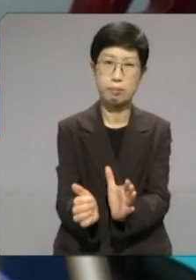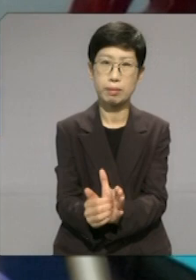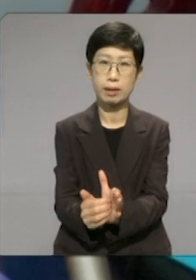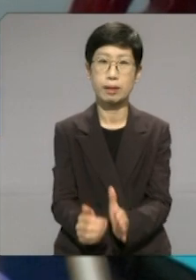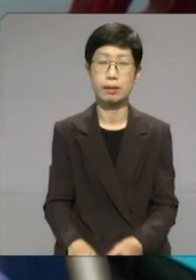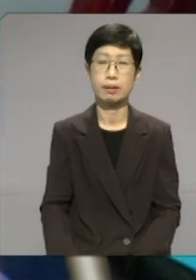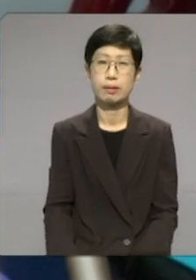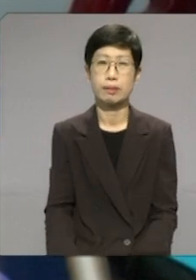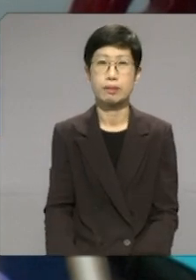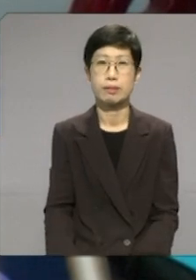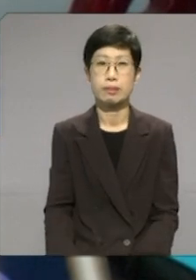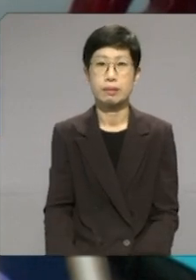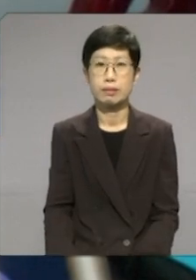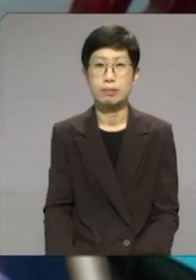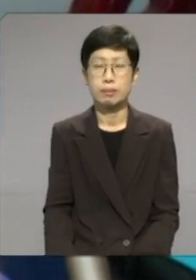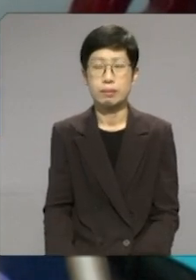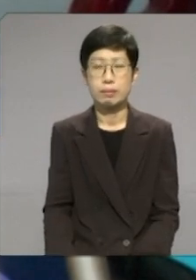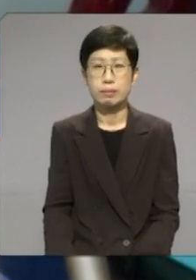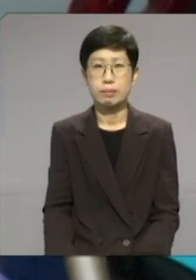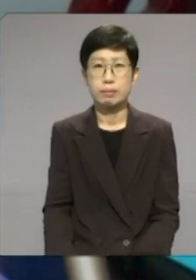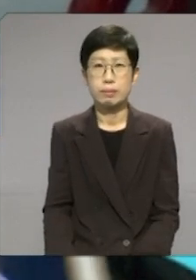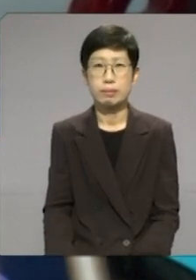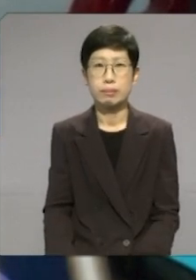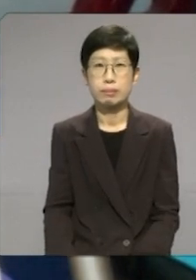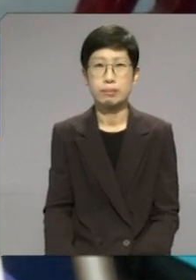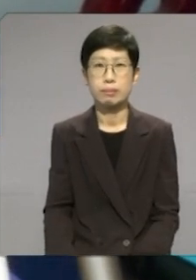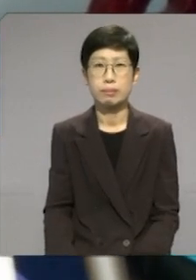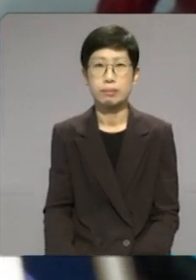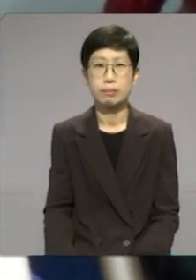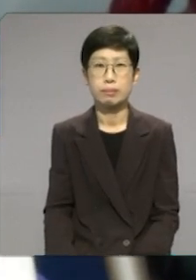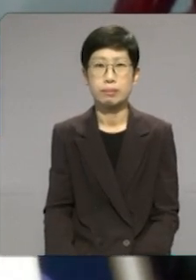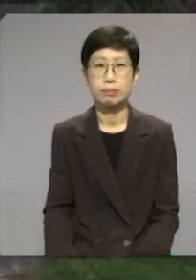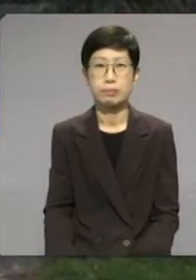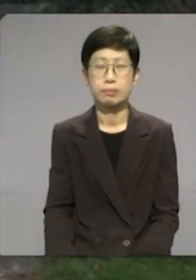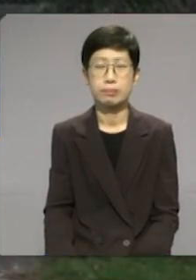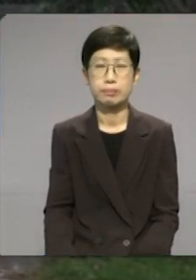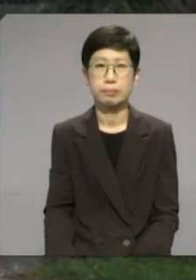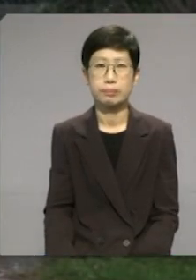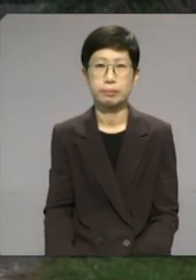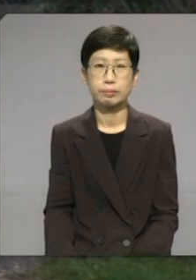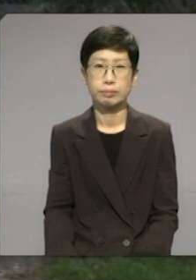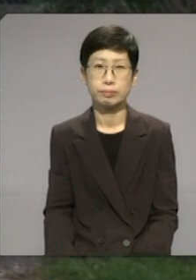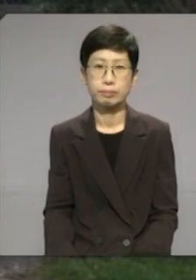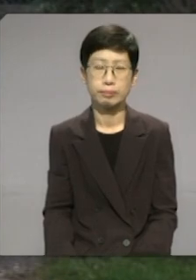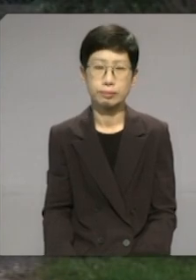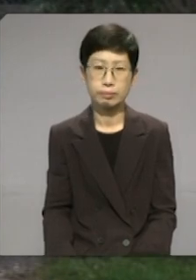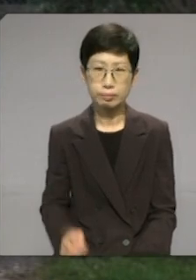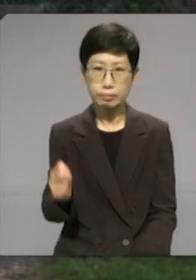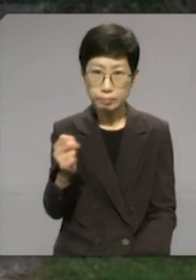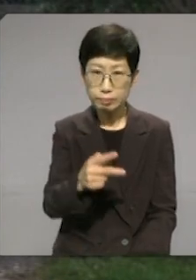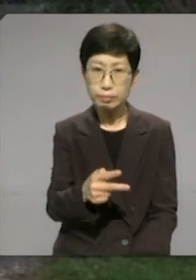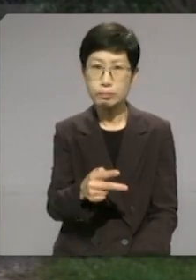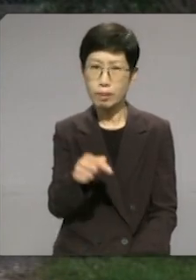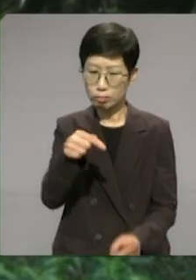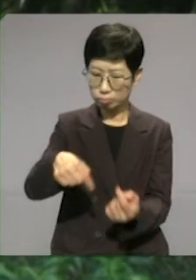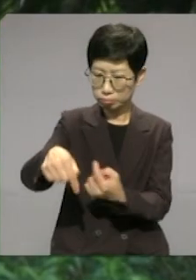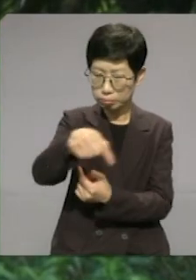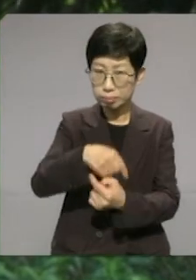Malaysia yang berkait rapat dengan GISB Asia. 또 GISB가